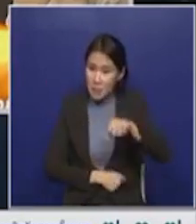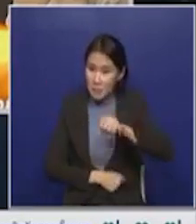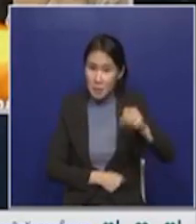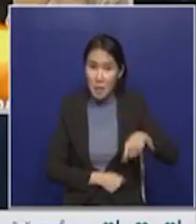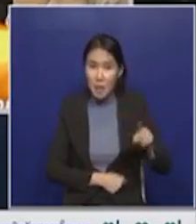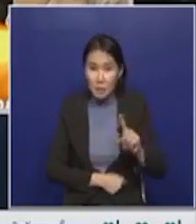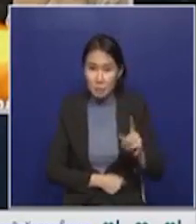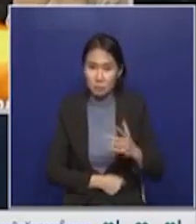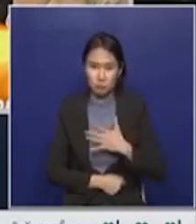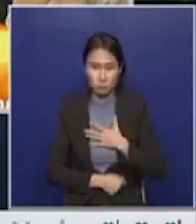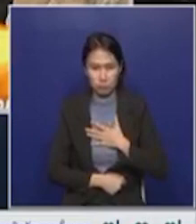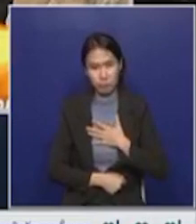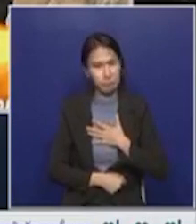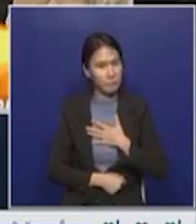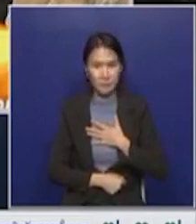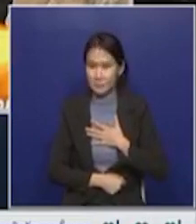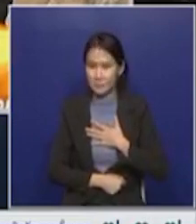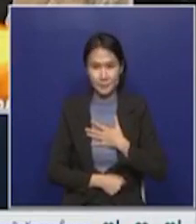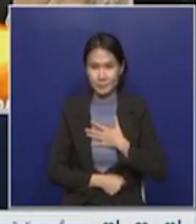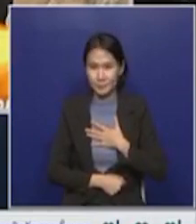รัฐบาลตรงนี้ออกมา